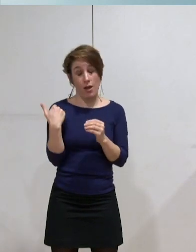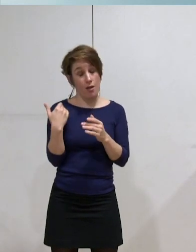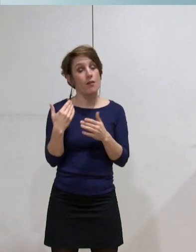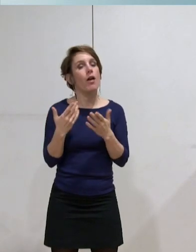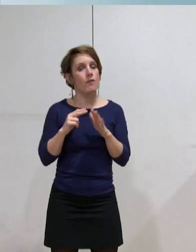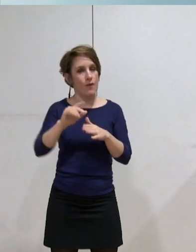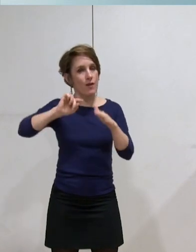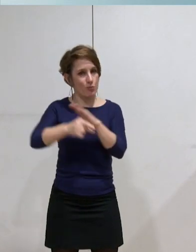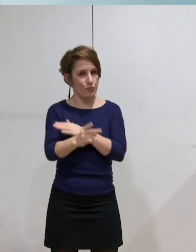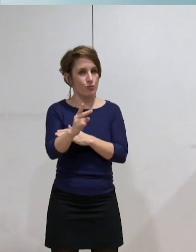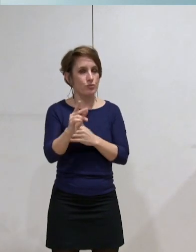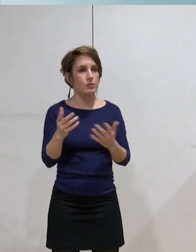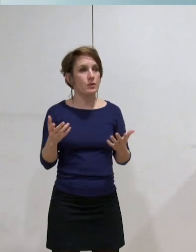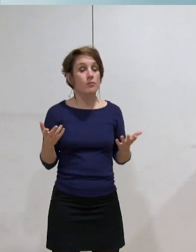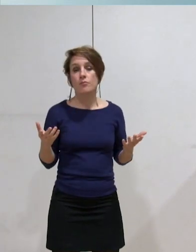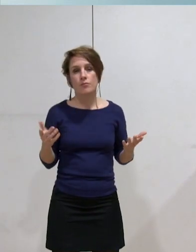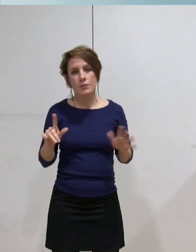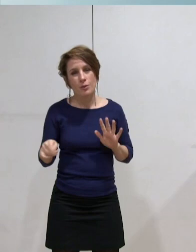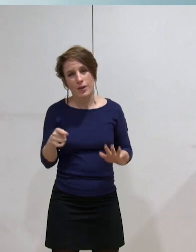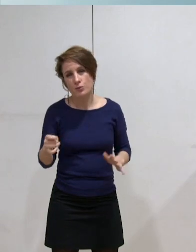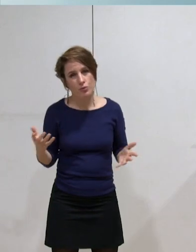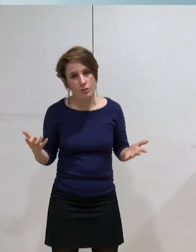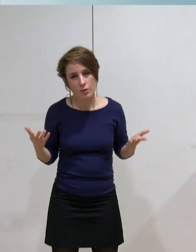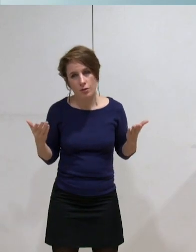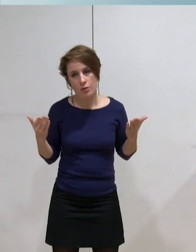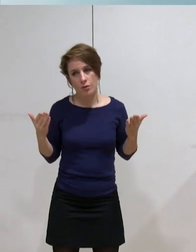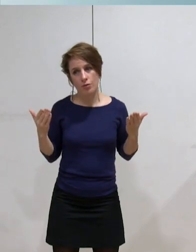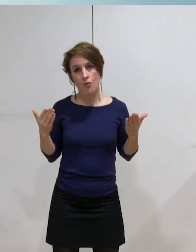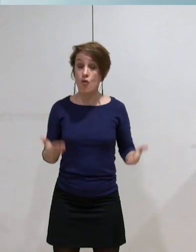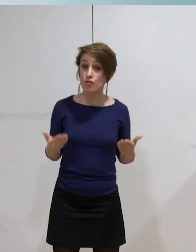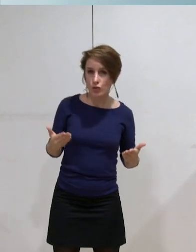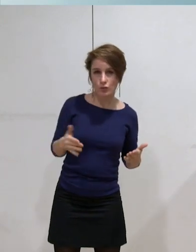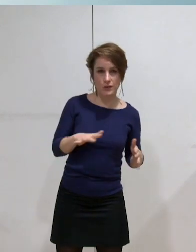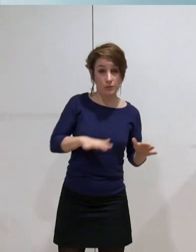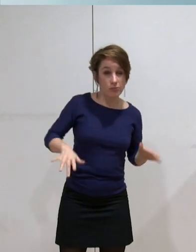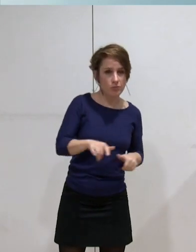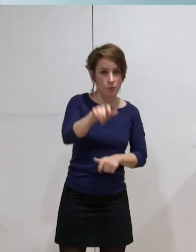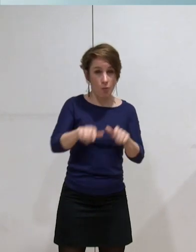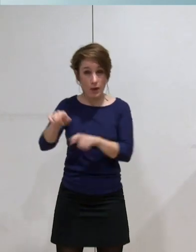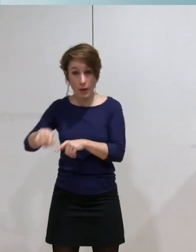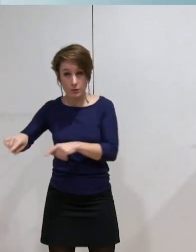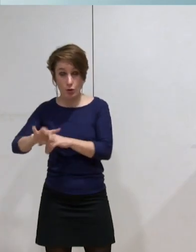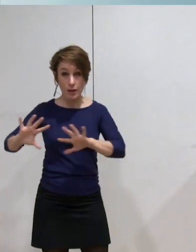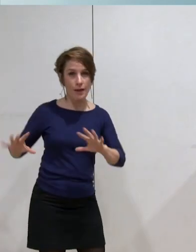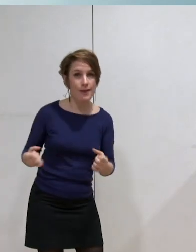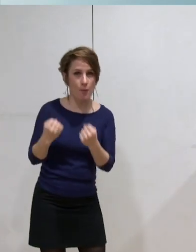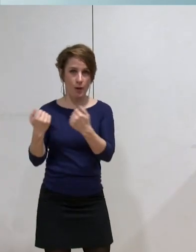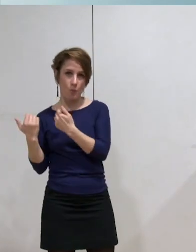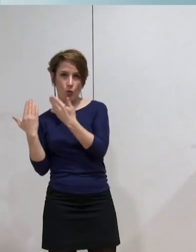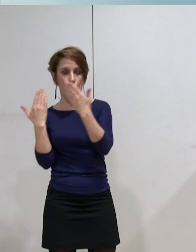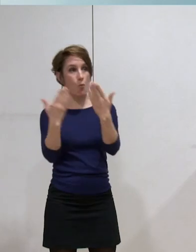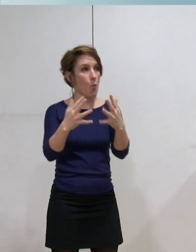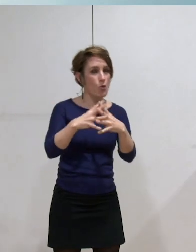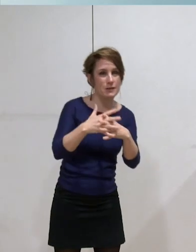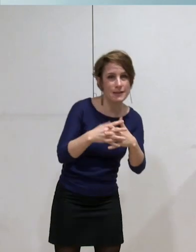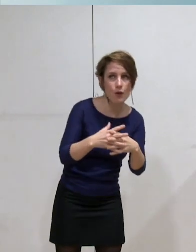revenir parce que bien sûr ceux qui aujourd'hui sont capables de proposer du des loisirs des